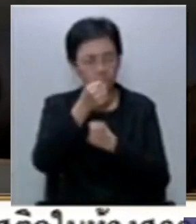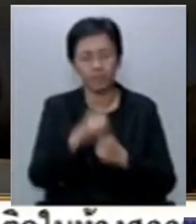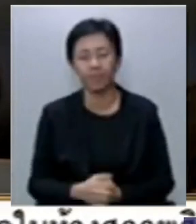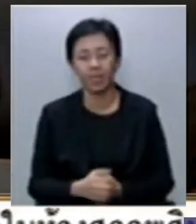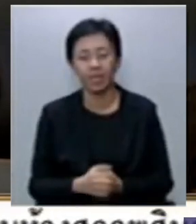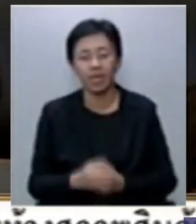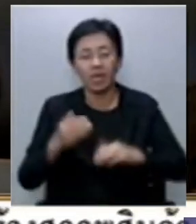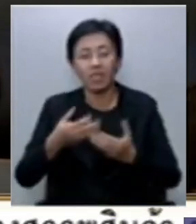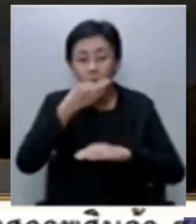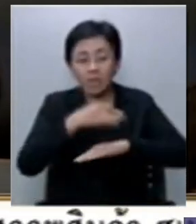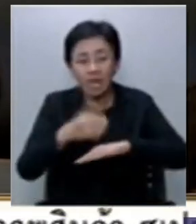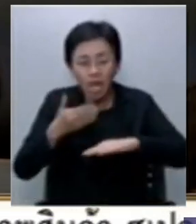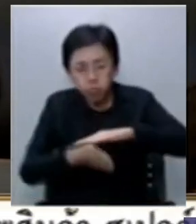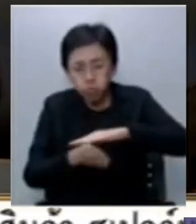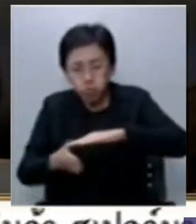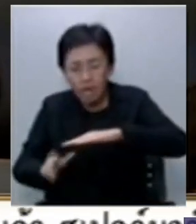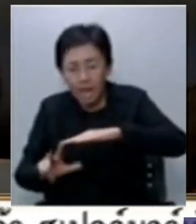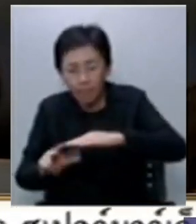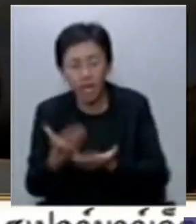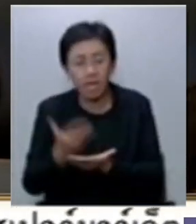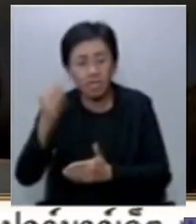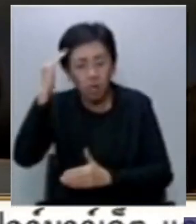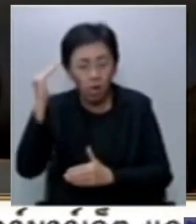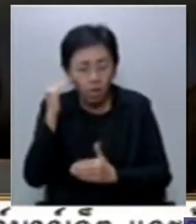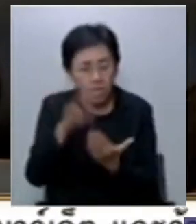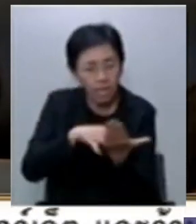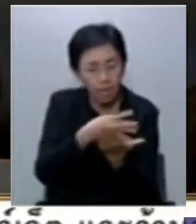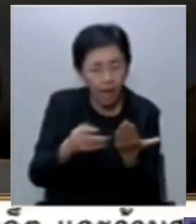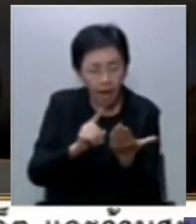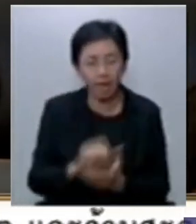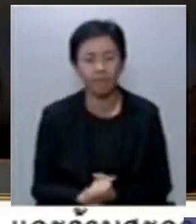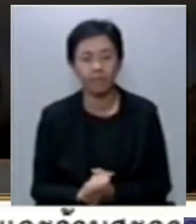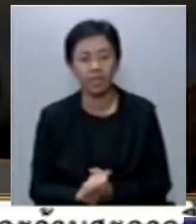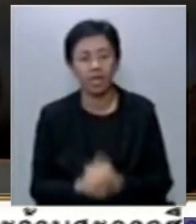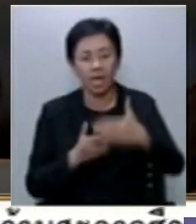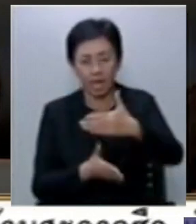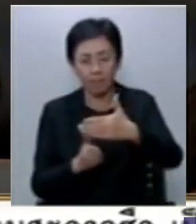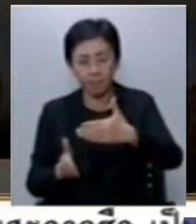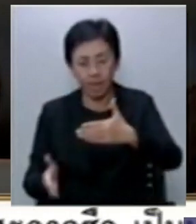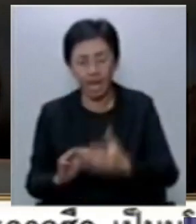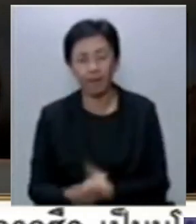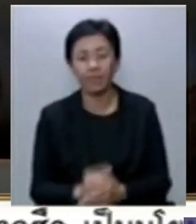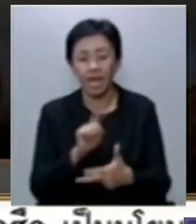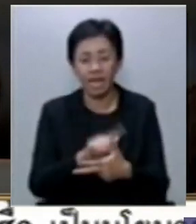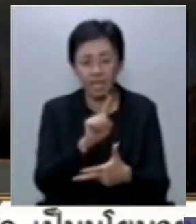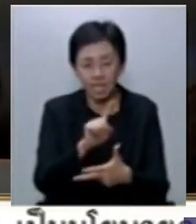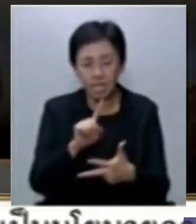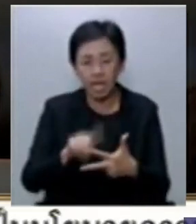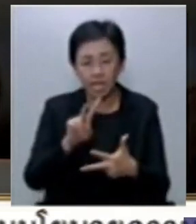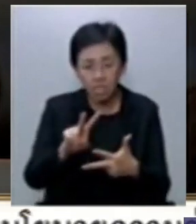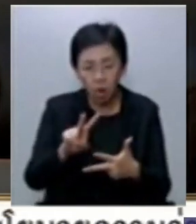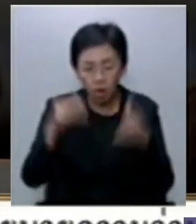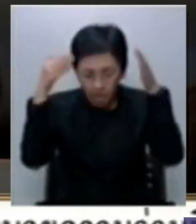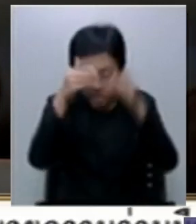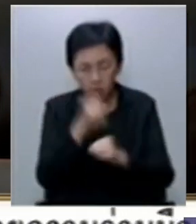3ลำที่อินโดนีเซียซื้อจากประเทศเกาหลีเนี่ยก็ใช้ offset policy คร ับอาจารย์ครับ ลำที่1และลำที่2นะครับประกอบในประเทศอินโดนีเ